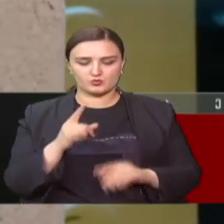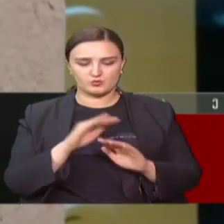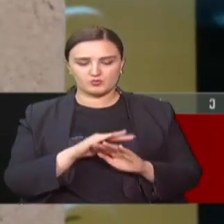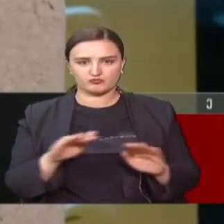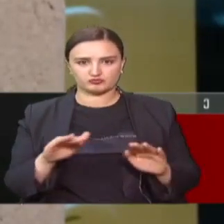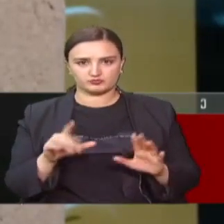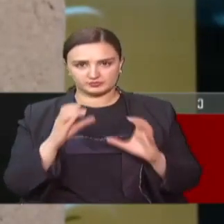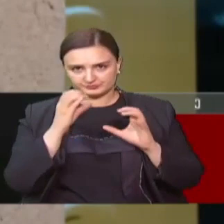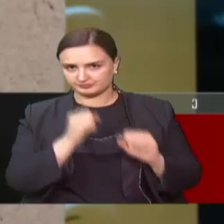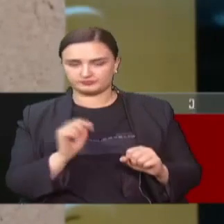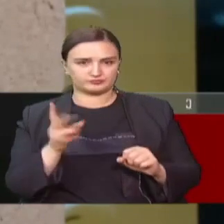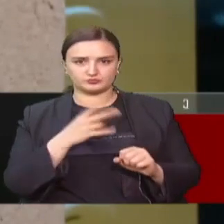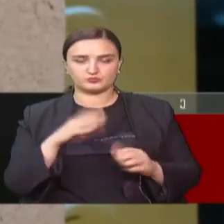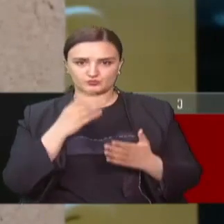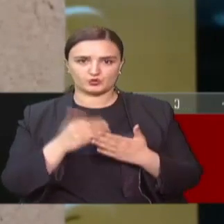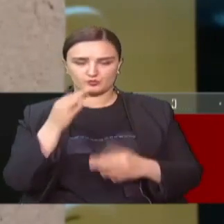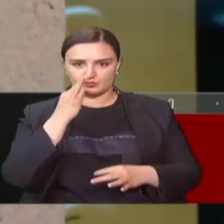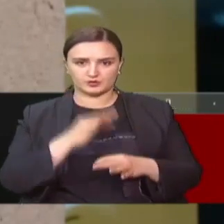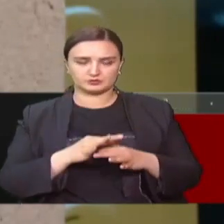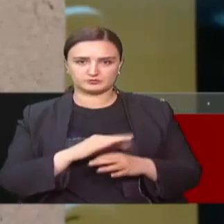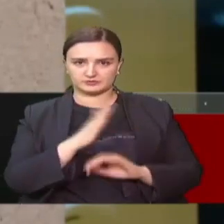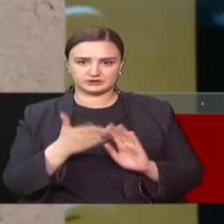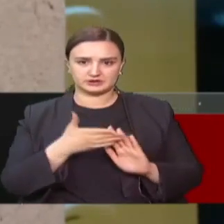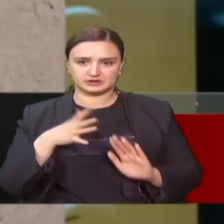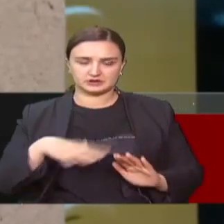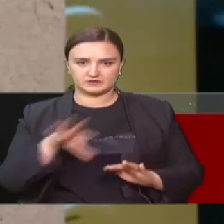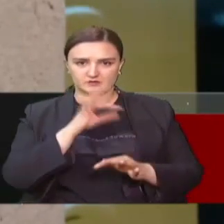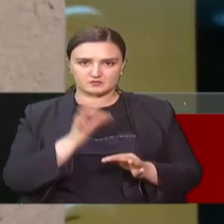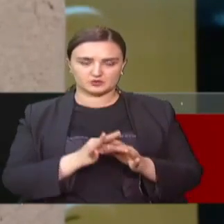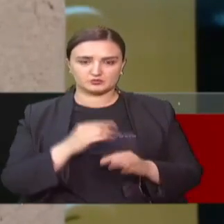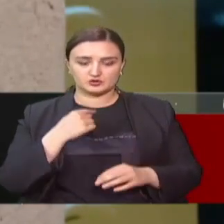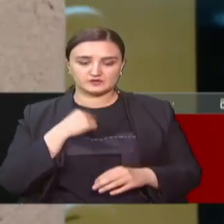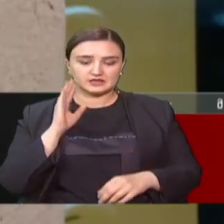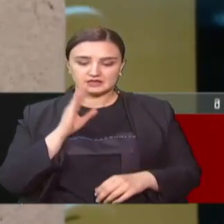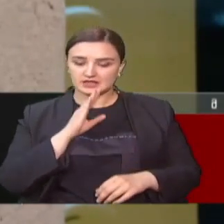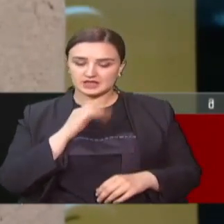ბავშვებს. ეს არის მისი პასუხისგებლობა, მთელი ქვეყნის პასუხისგებლობა, ამიტომ რომ ჩვენ